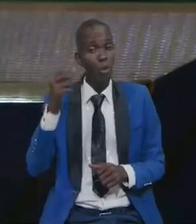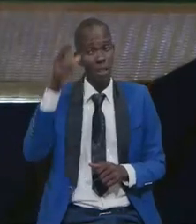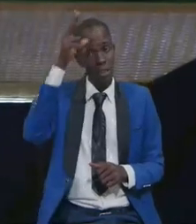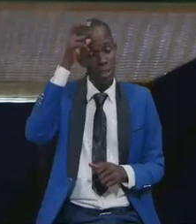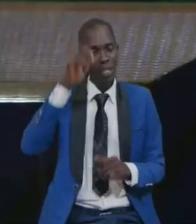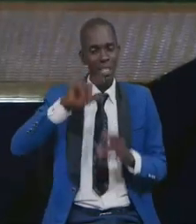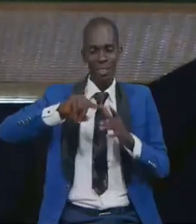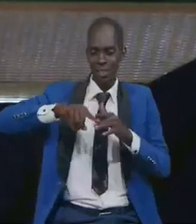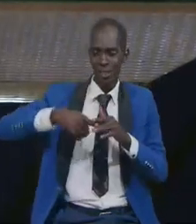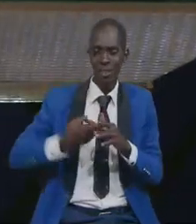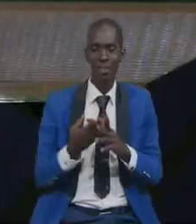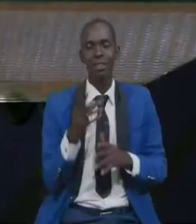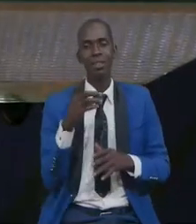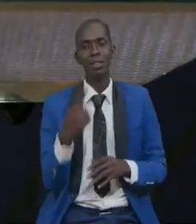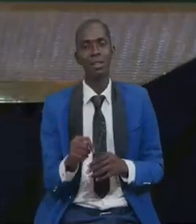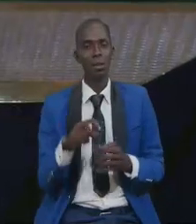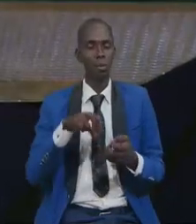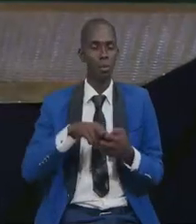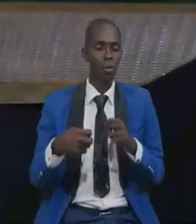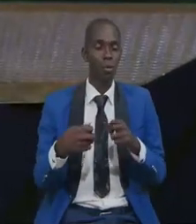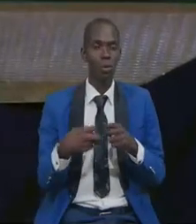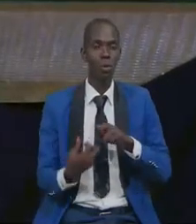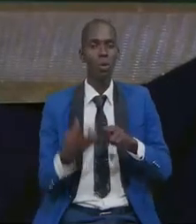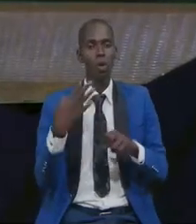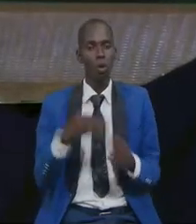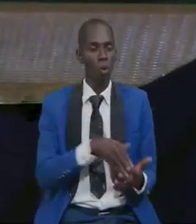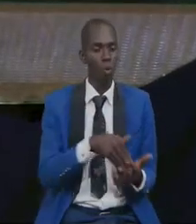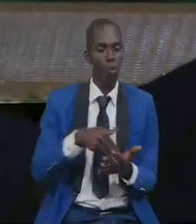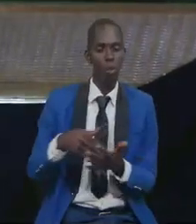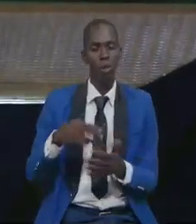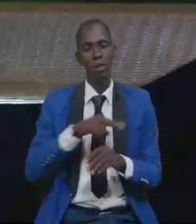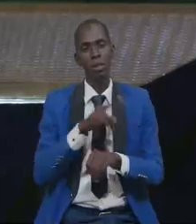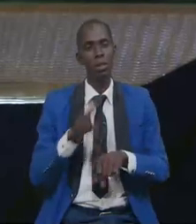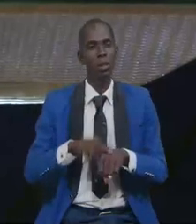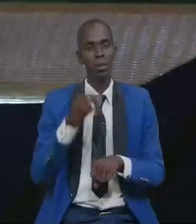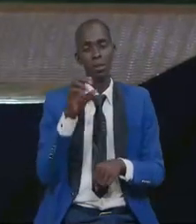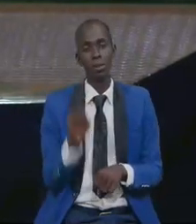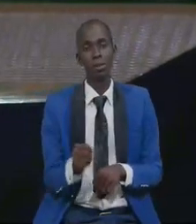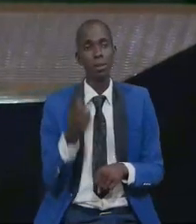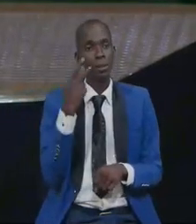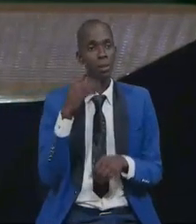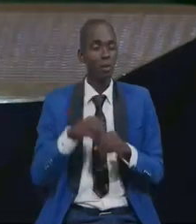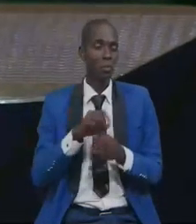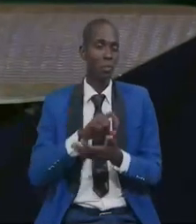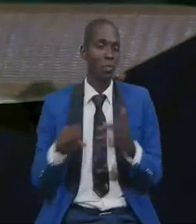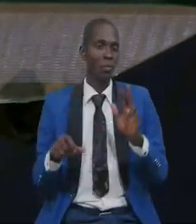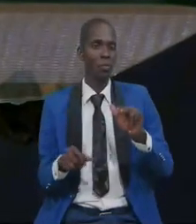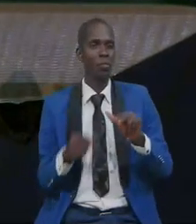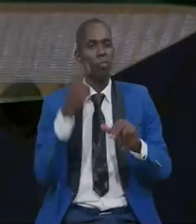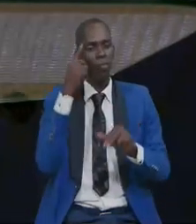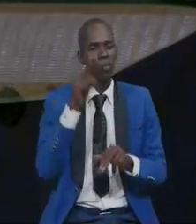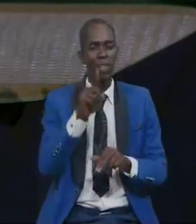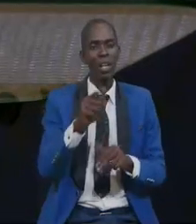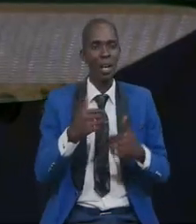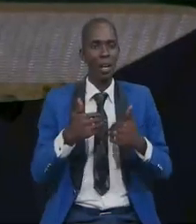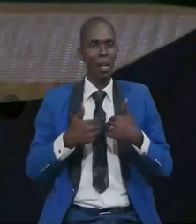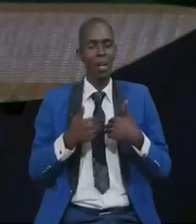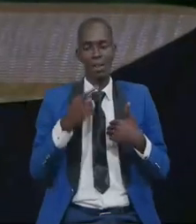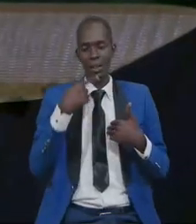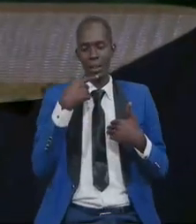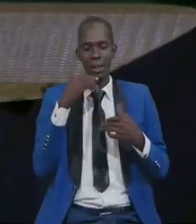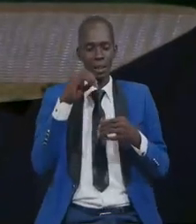et d'affaiblir les nations. Et c'est lui qui a fait une telle chose. Il dit que si tu dis dans ton cœur que